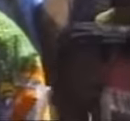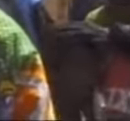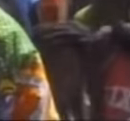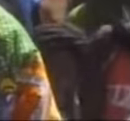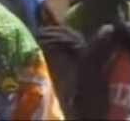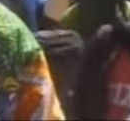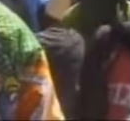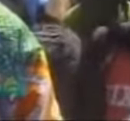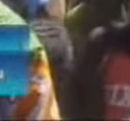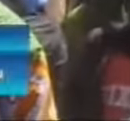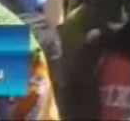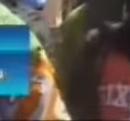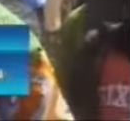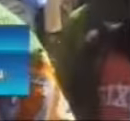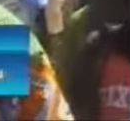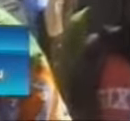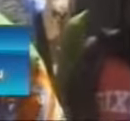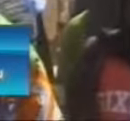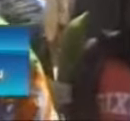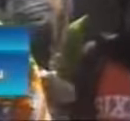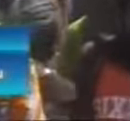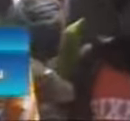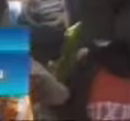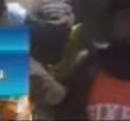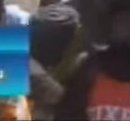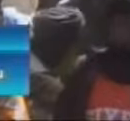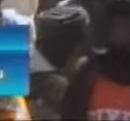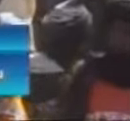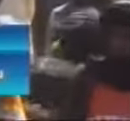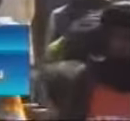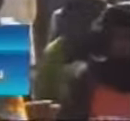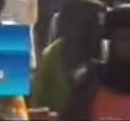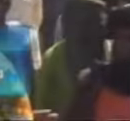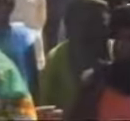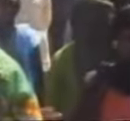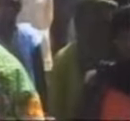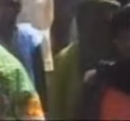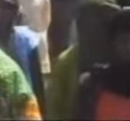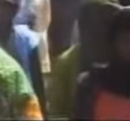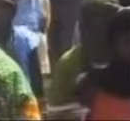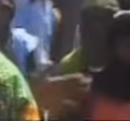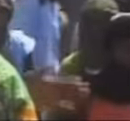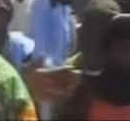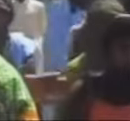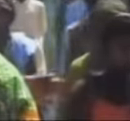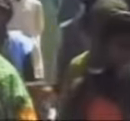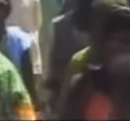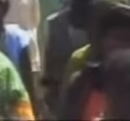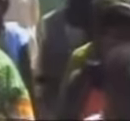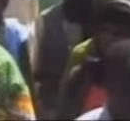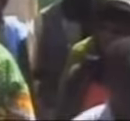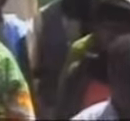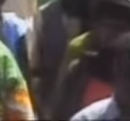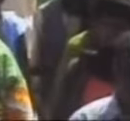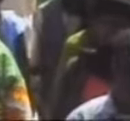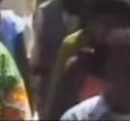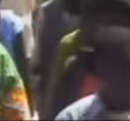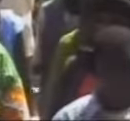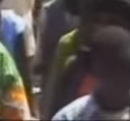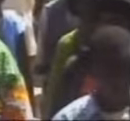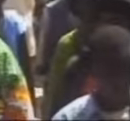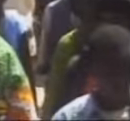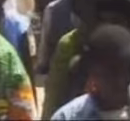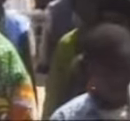éducatives et sanitaires les femmes bénéficiant d'un projet qui va leur permettre de mener des activités génératrices